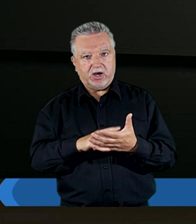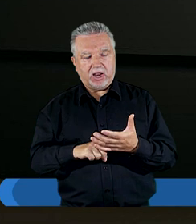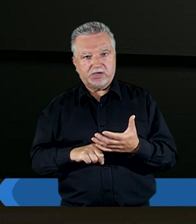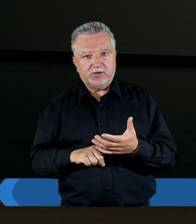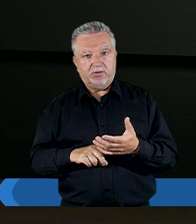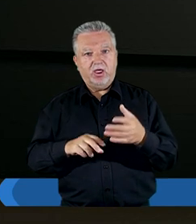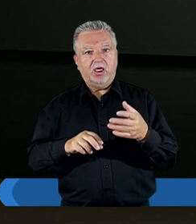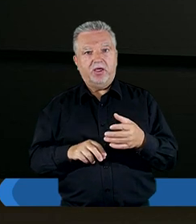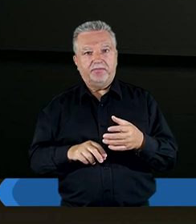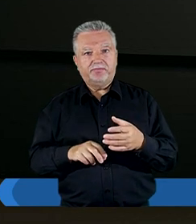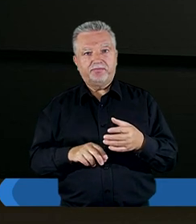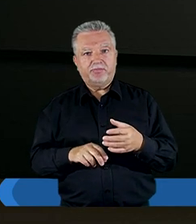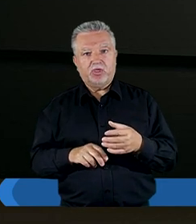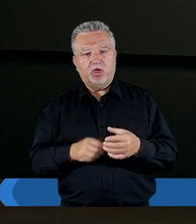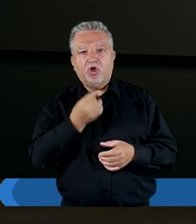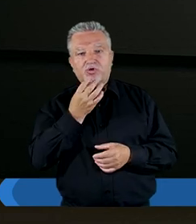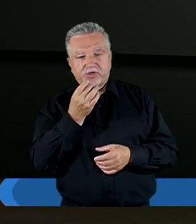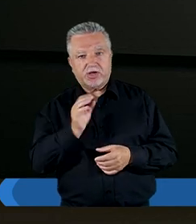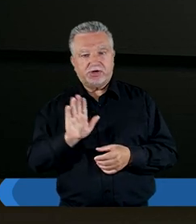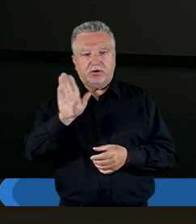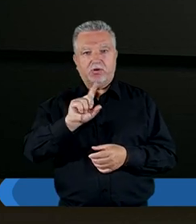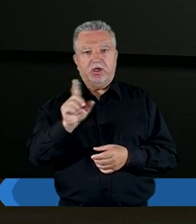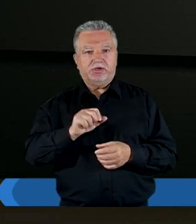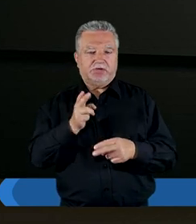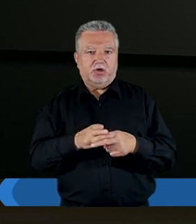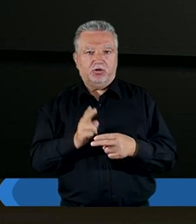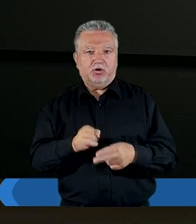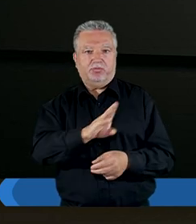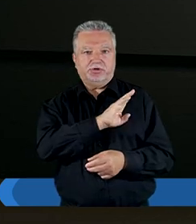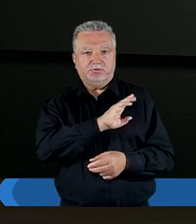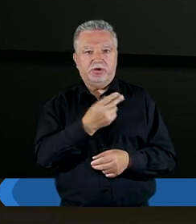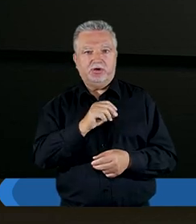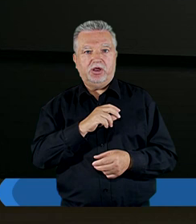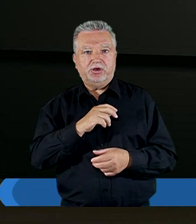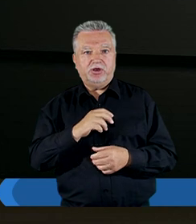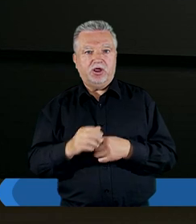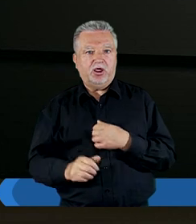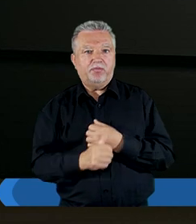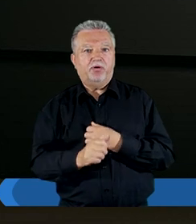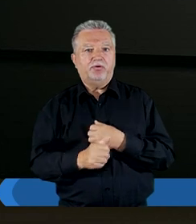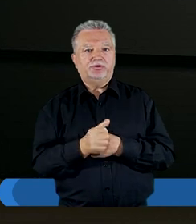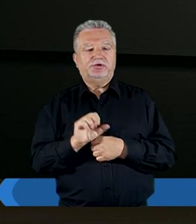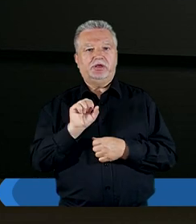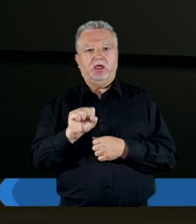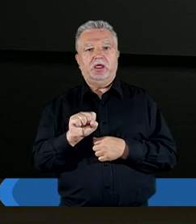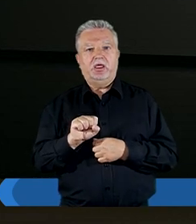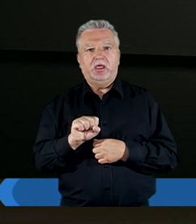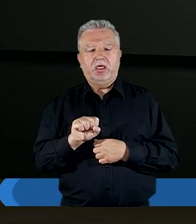winią Boga za chorobę, za śmierć, za niepowodzenia, a